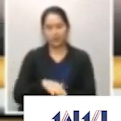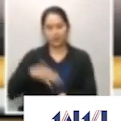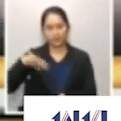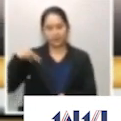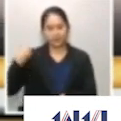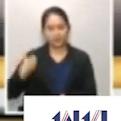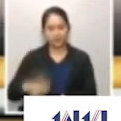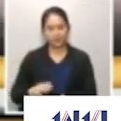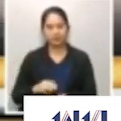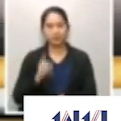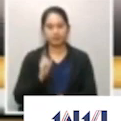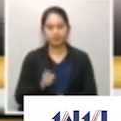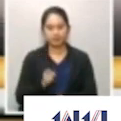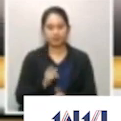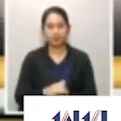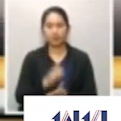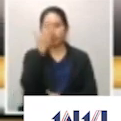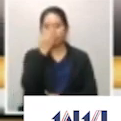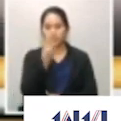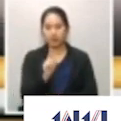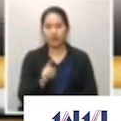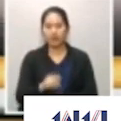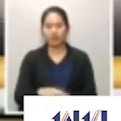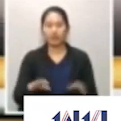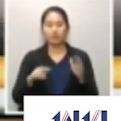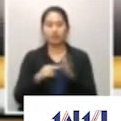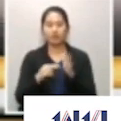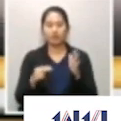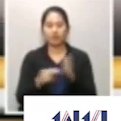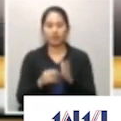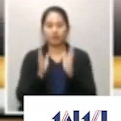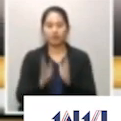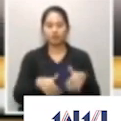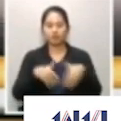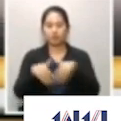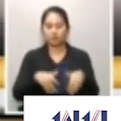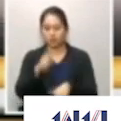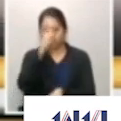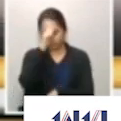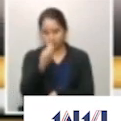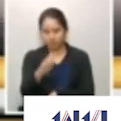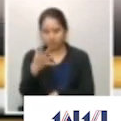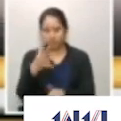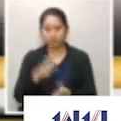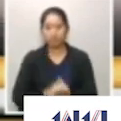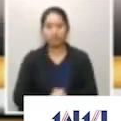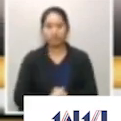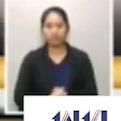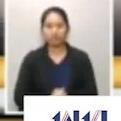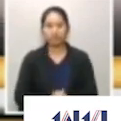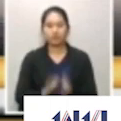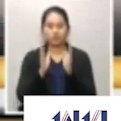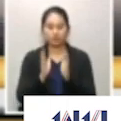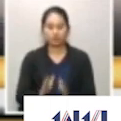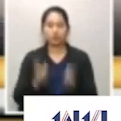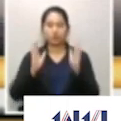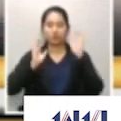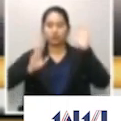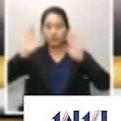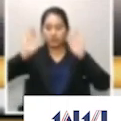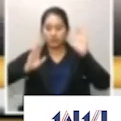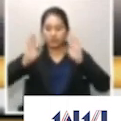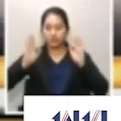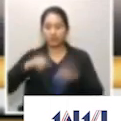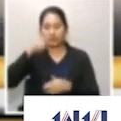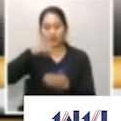น่าสังเวชใจยิ่งนักเพราะมันหมดความศรัทธาจากประชาชนและคนประชาธิปไตยทั้